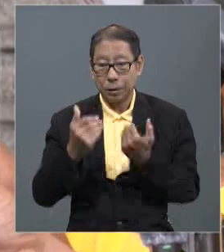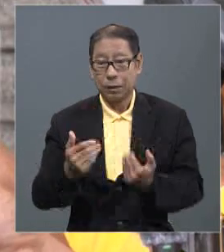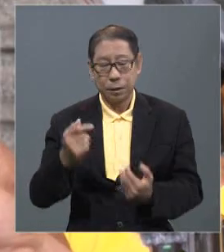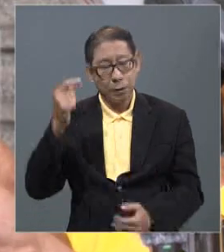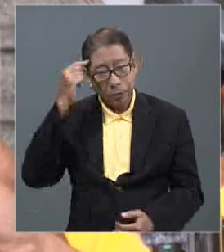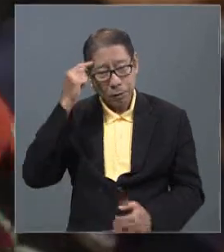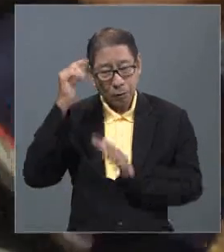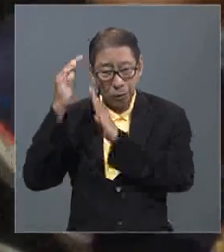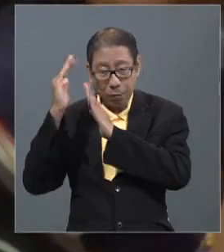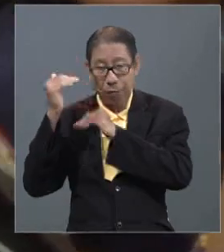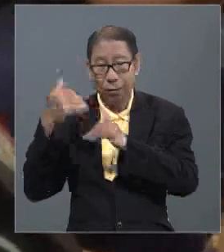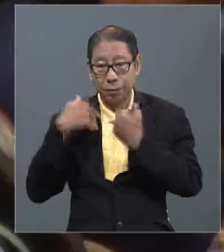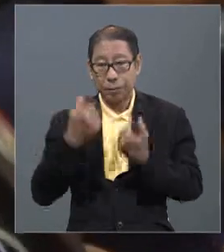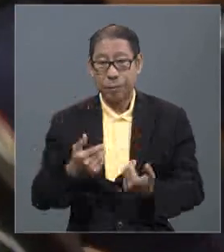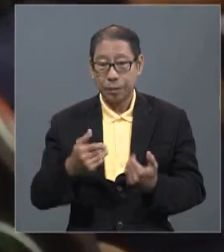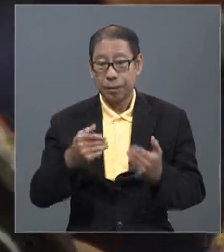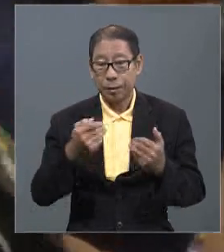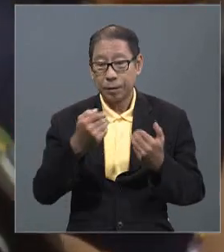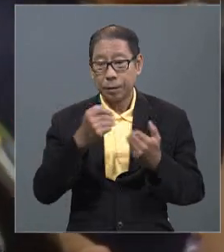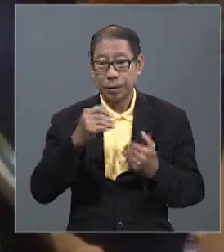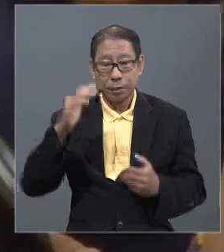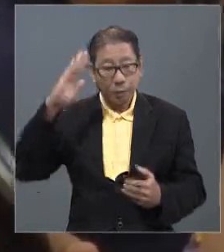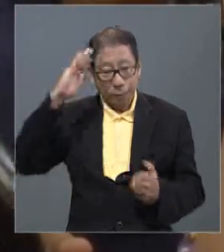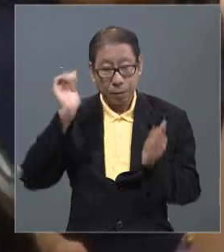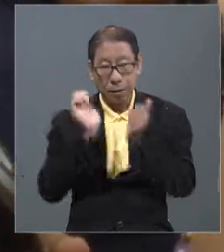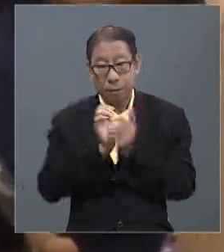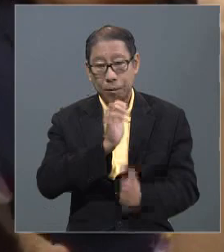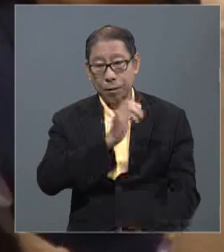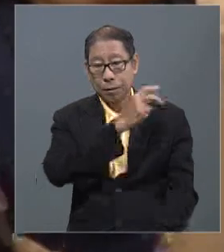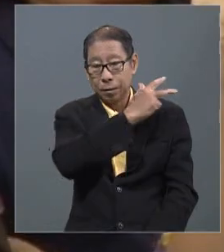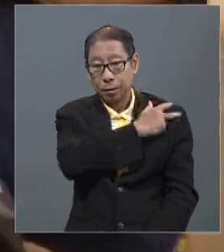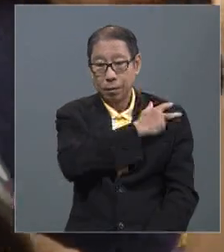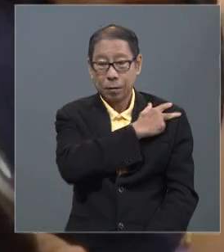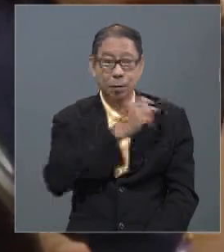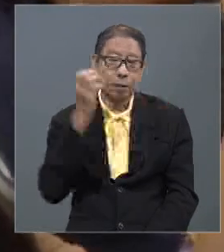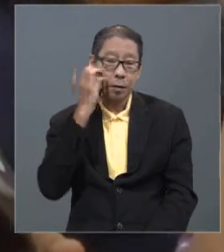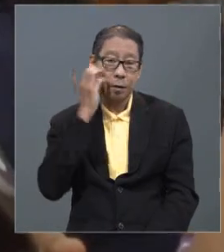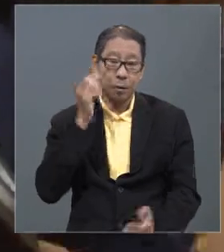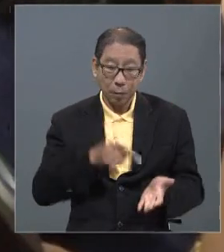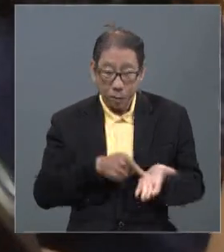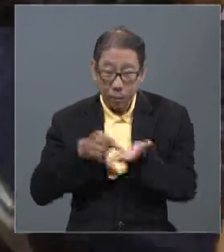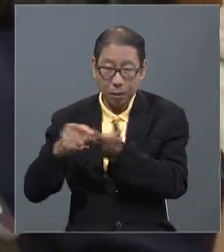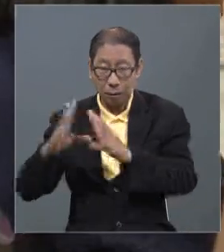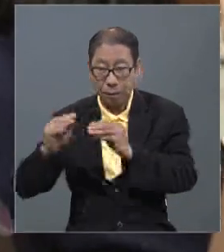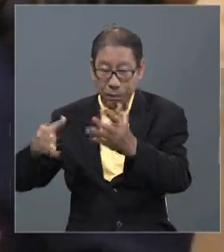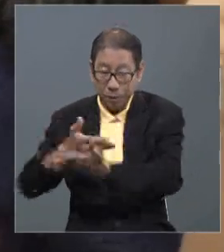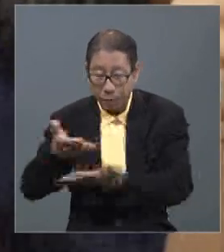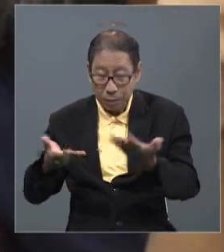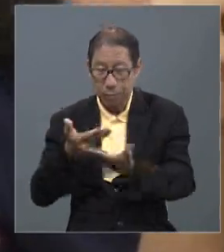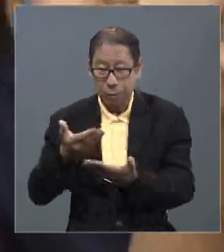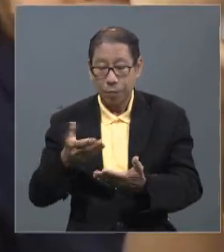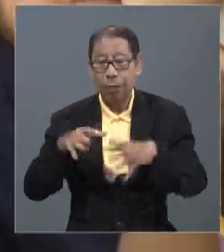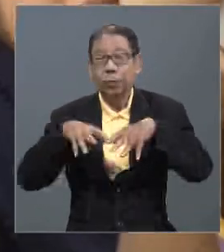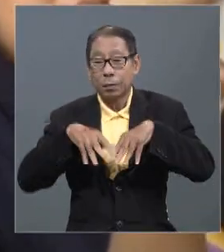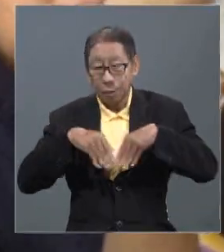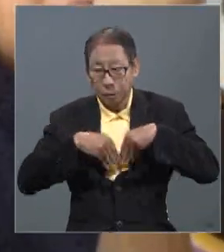คาดการณ์กันนะครับว่าจะมีวาระของท่านบิ๊กโจ๊กเข้าที่ประชุมด้วยนะครับเรื่องนี้ทางพลตำรวจเอกกิตรัตน์ก็ยอมรับนะครับว่ามีการประชุ